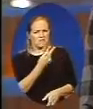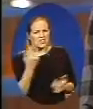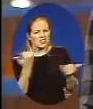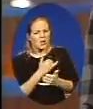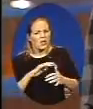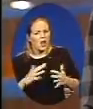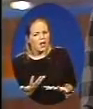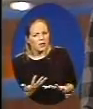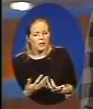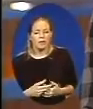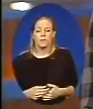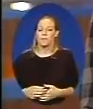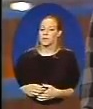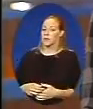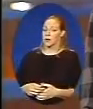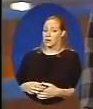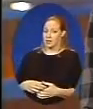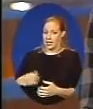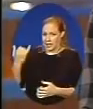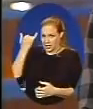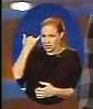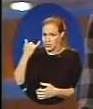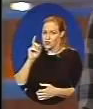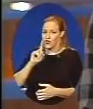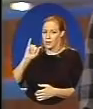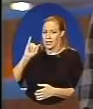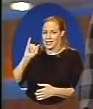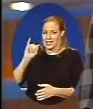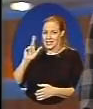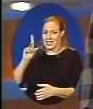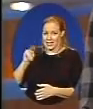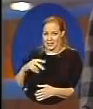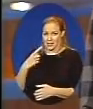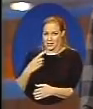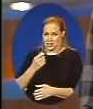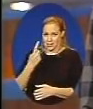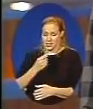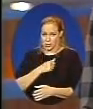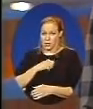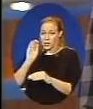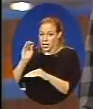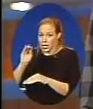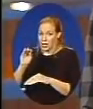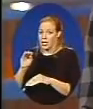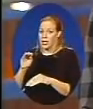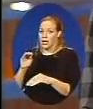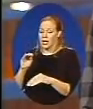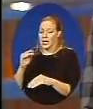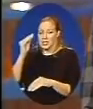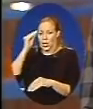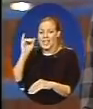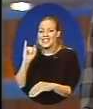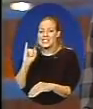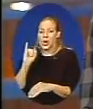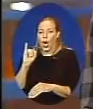טעות? אומר לו ירדן, שזה הפקיד הדתי, צריך להיות כתוב יזכור,